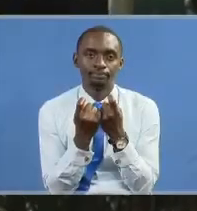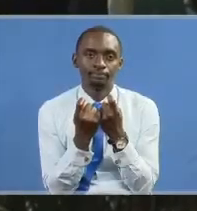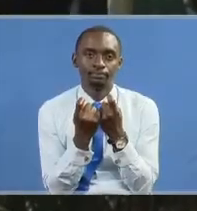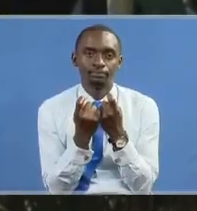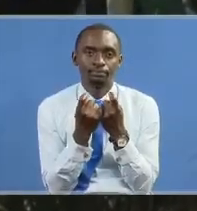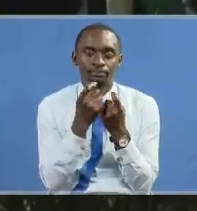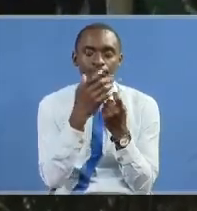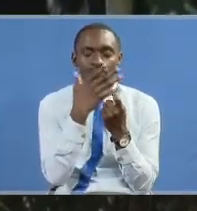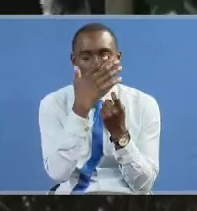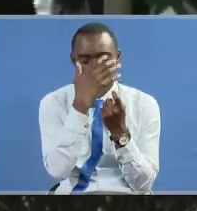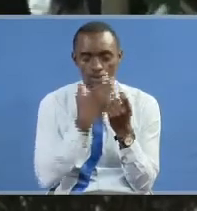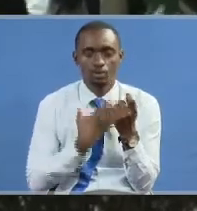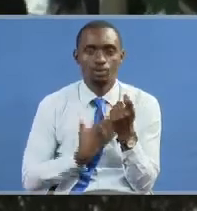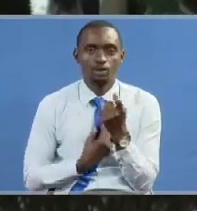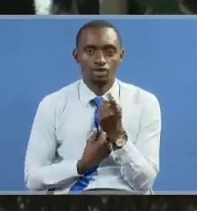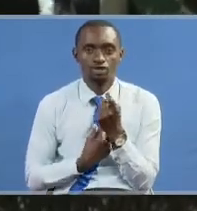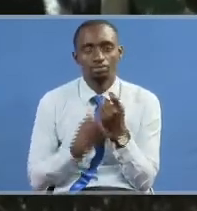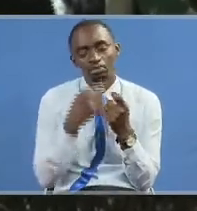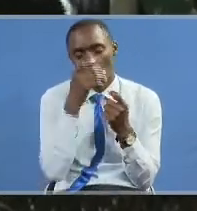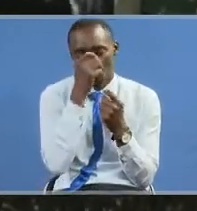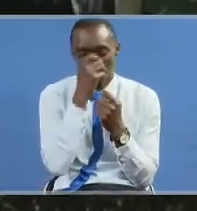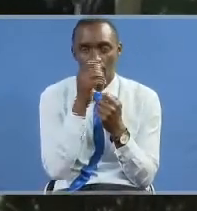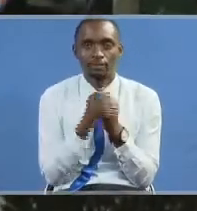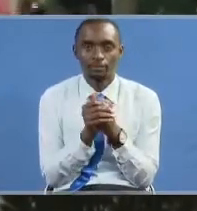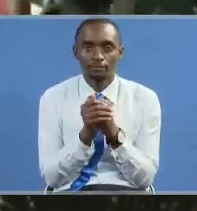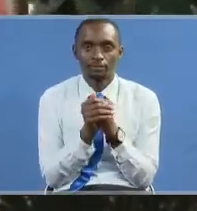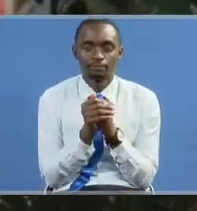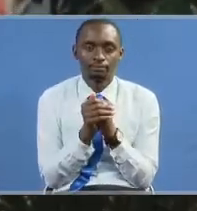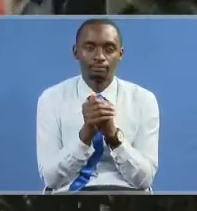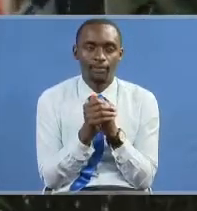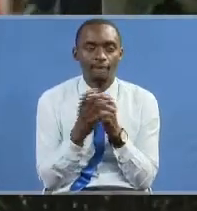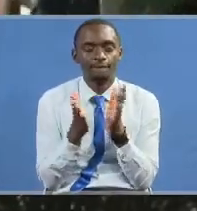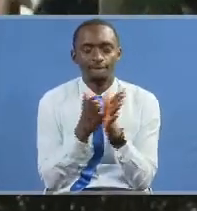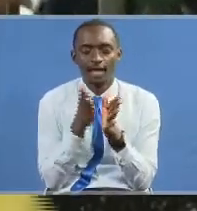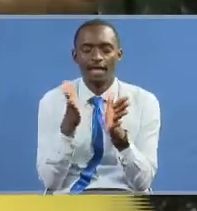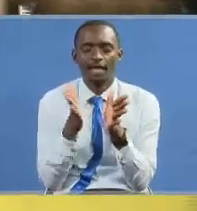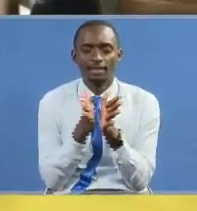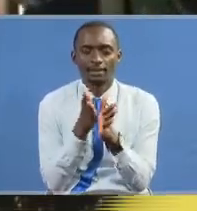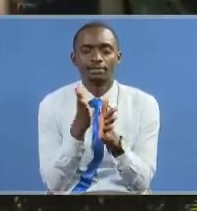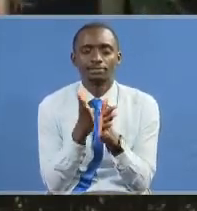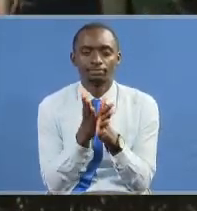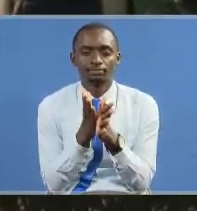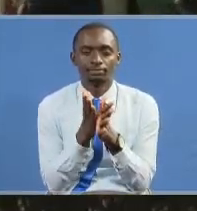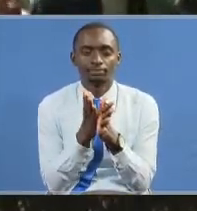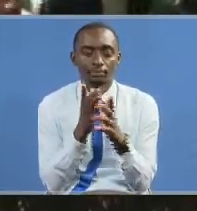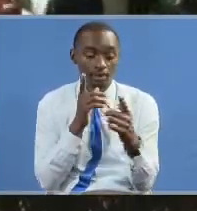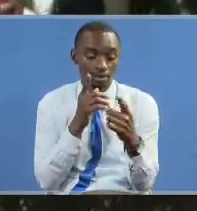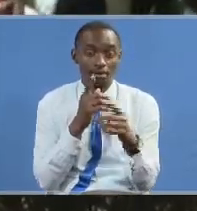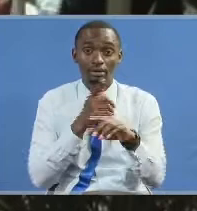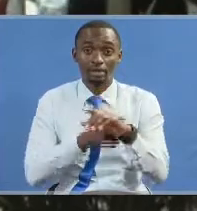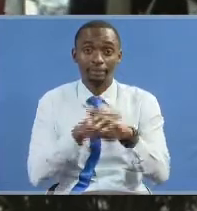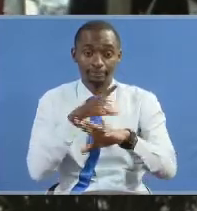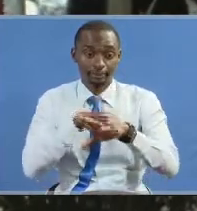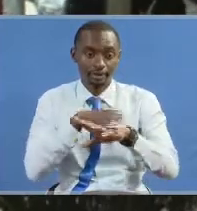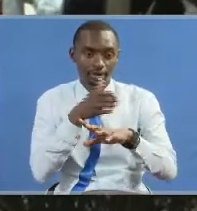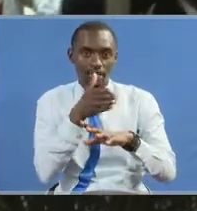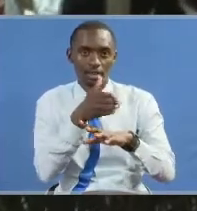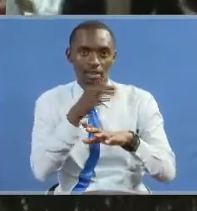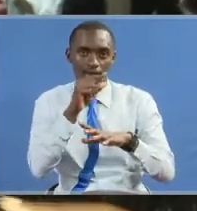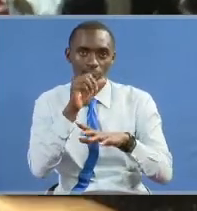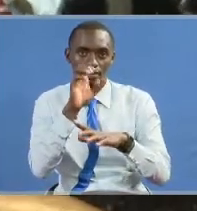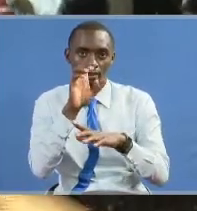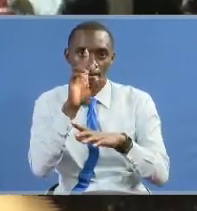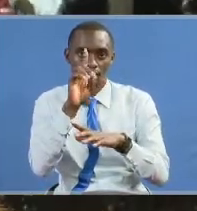aina ya Wish stage ya maziwa, kwa kidogo iko mbio sana, na nikifika hapa Gede